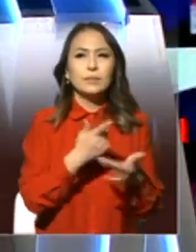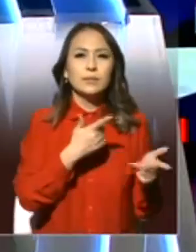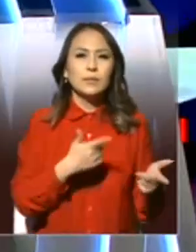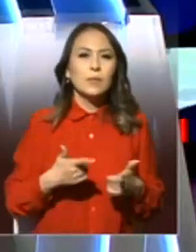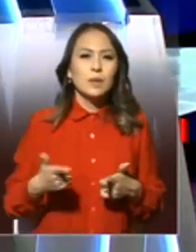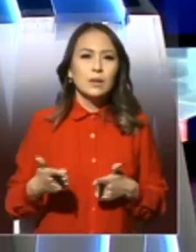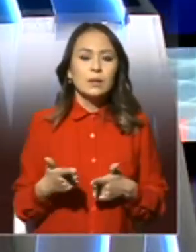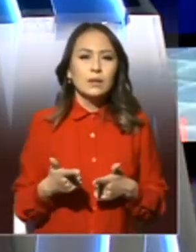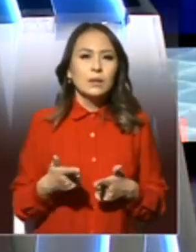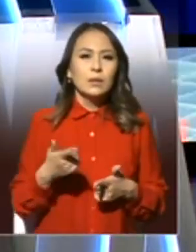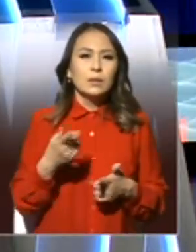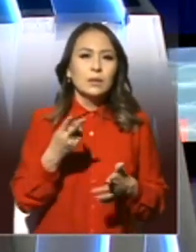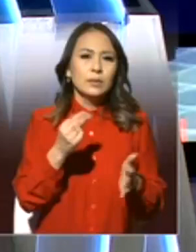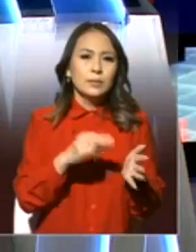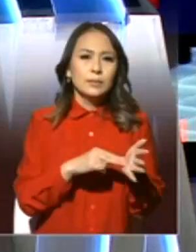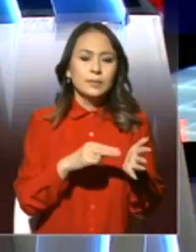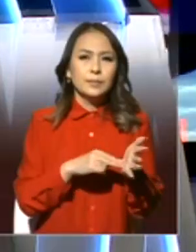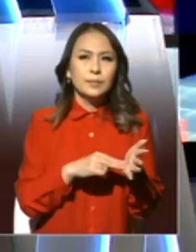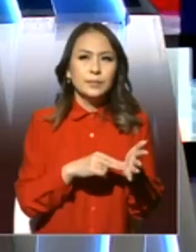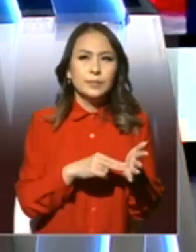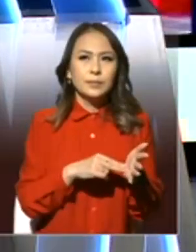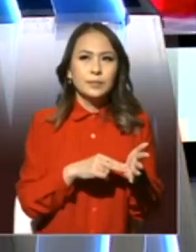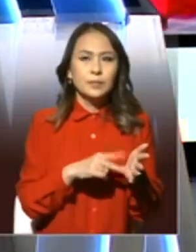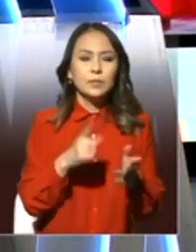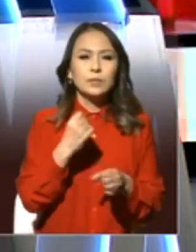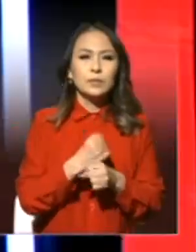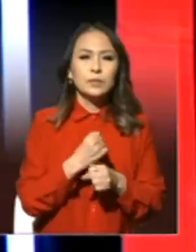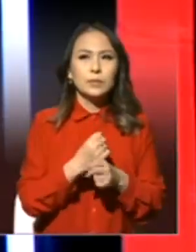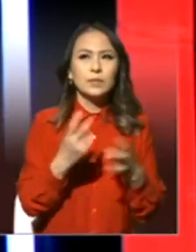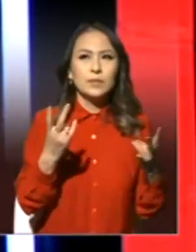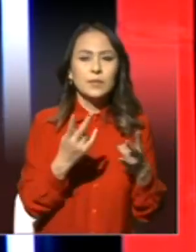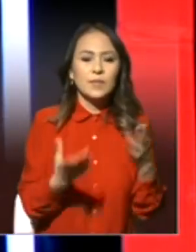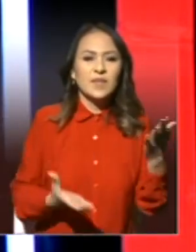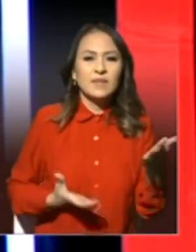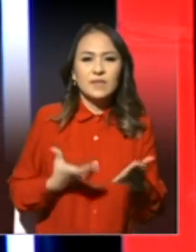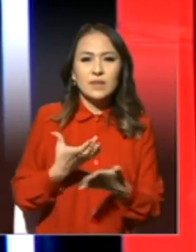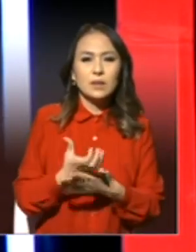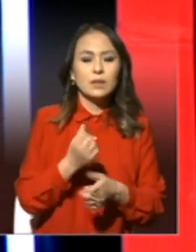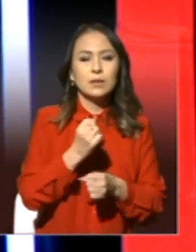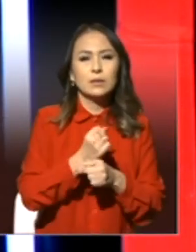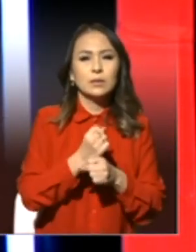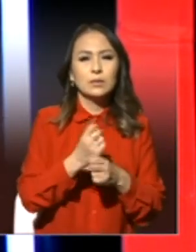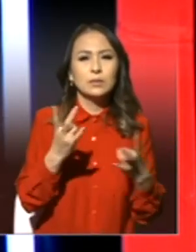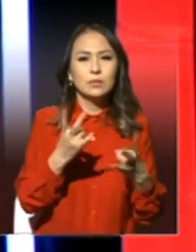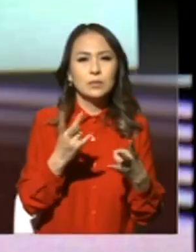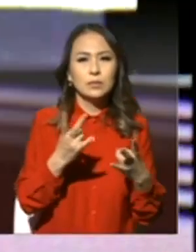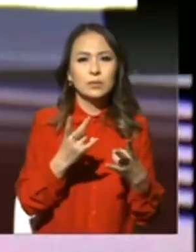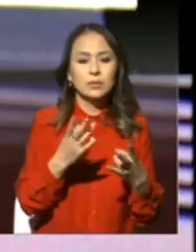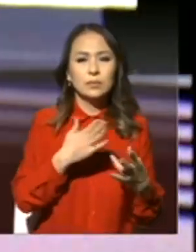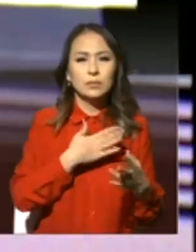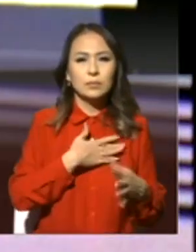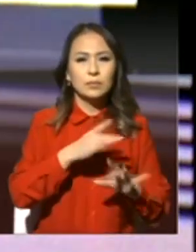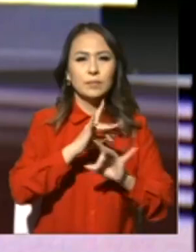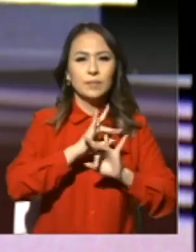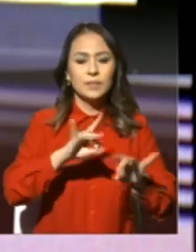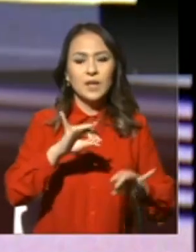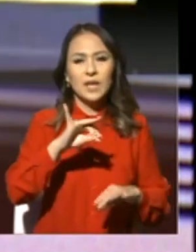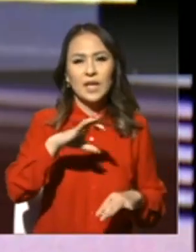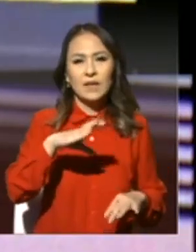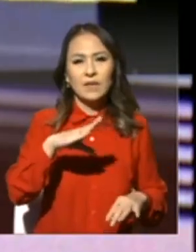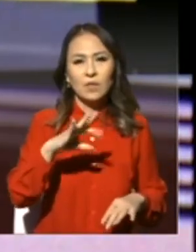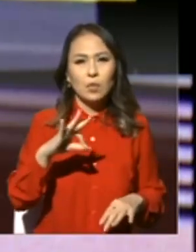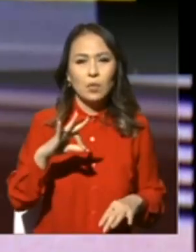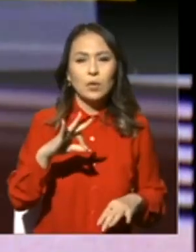пункттер жоқ, баға өте арзан. Не істеу керек? Оны инвест субсидия арқылы жасатқызуға болады. Мен сізге айтайын, инвест субсидия деген